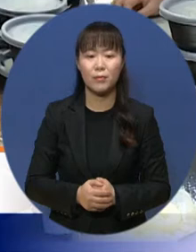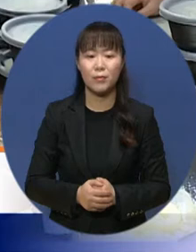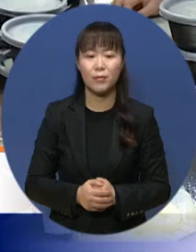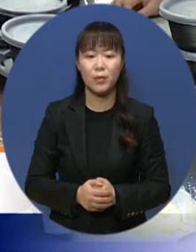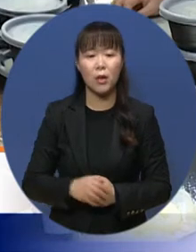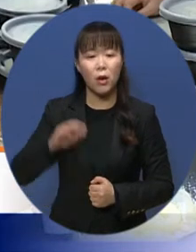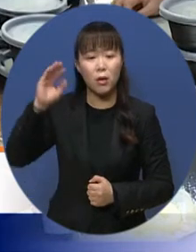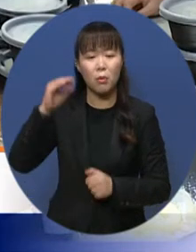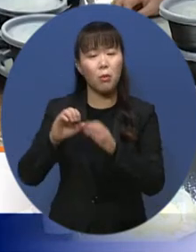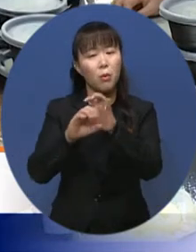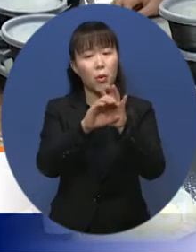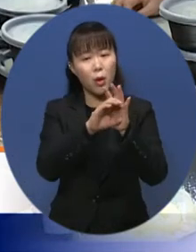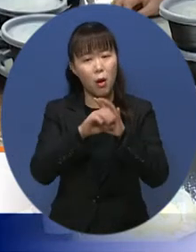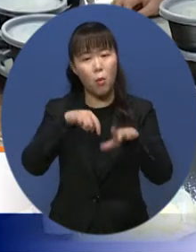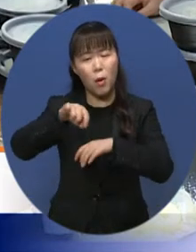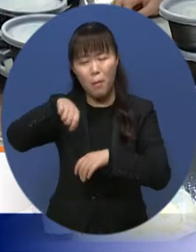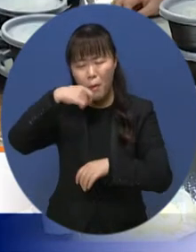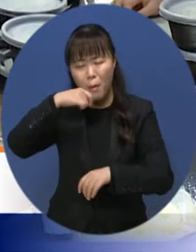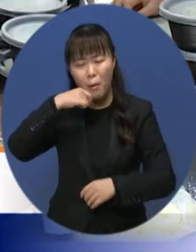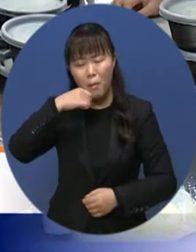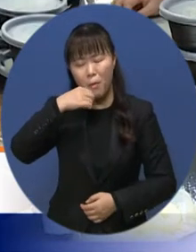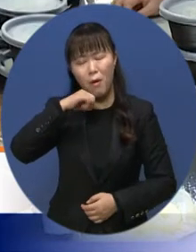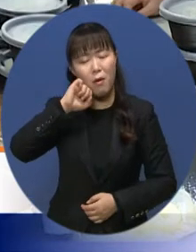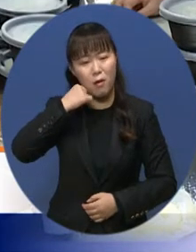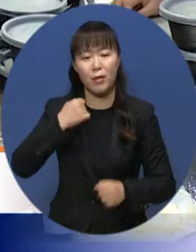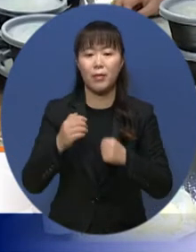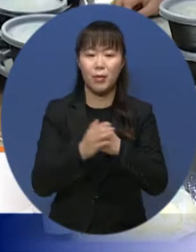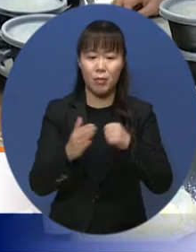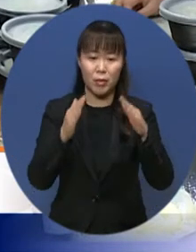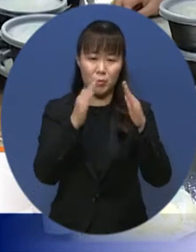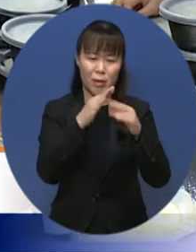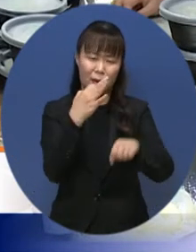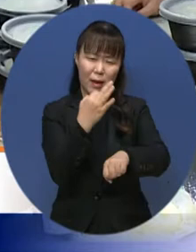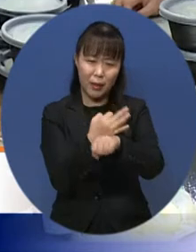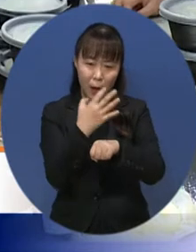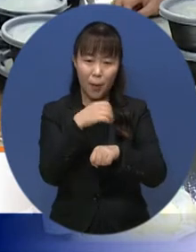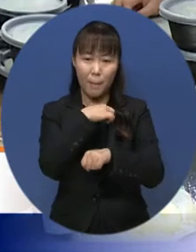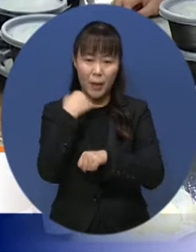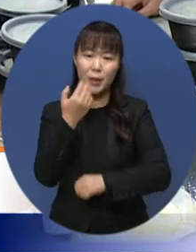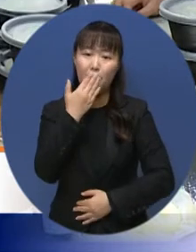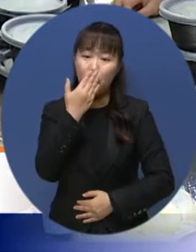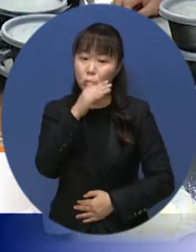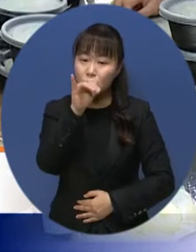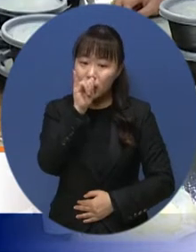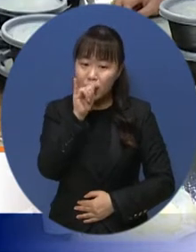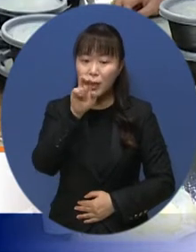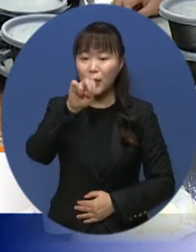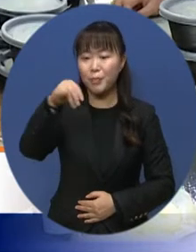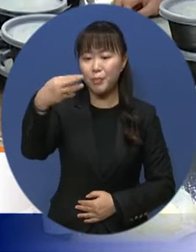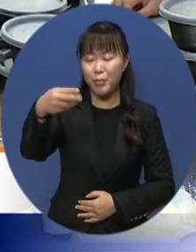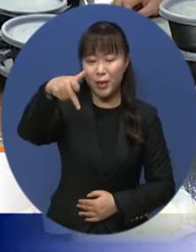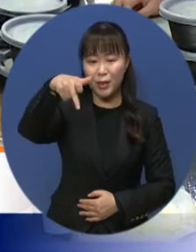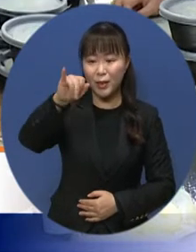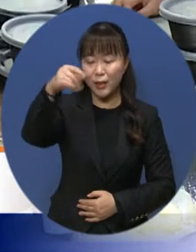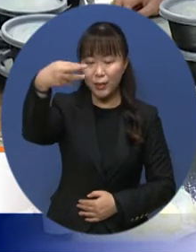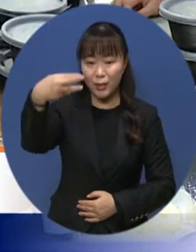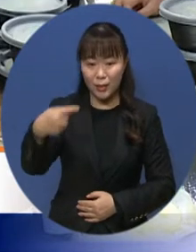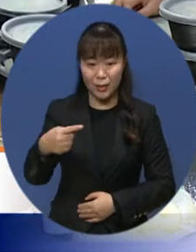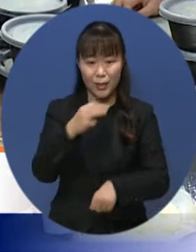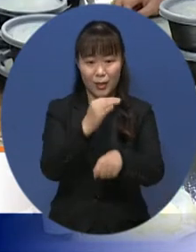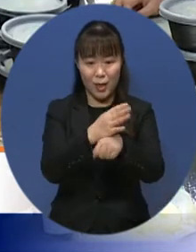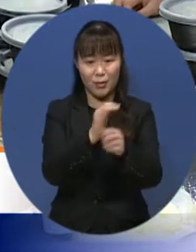요즘 코로나 입으로 왜 시카 기도 어려워지면서 집에서 간편하고 맛있게 먹을 수 있는 밀 키트 이용하는 분들